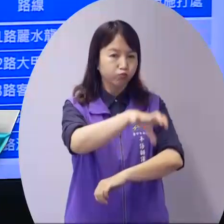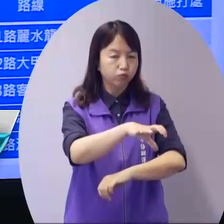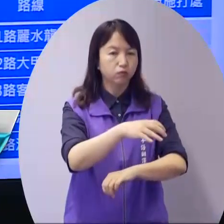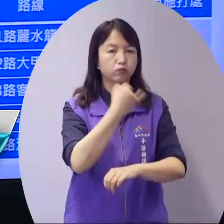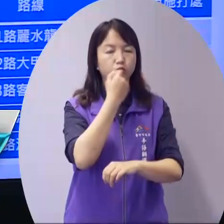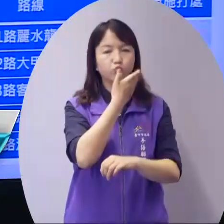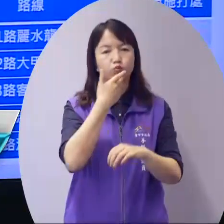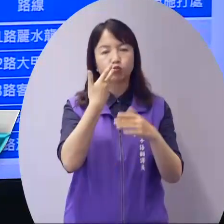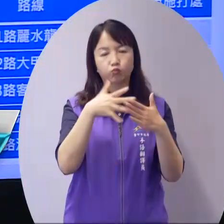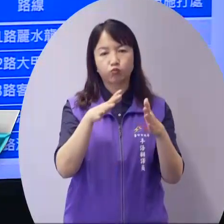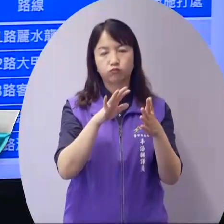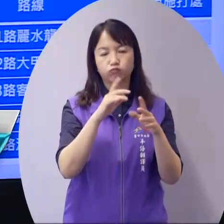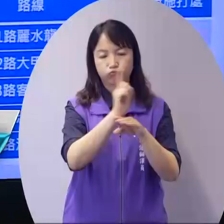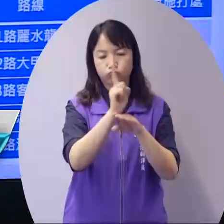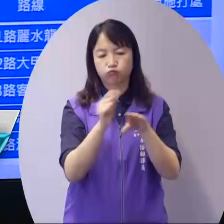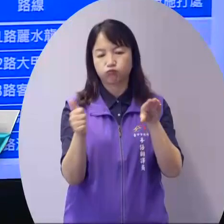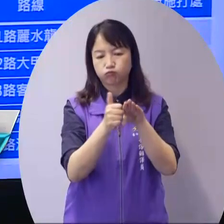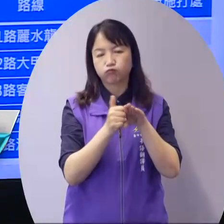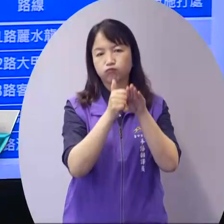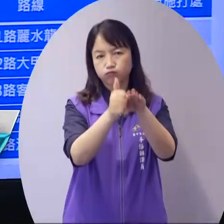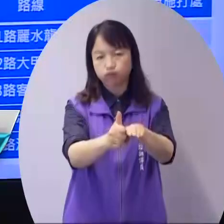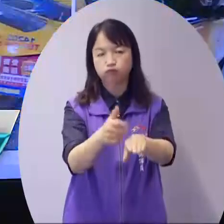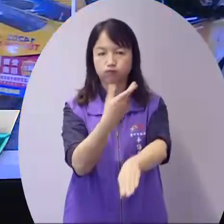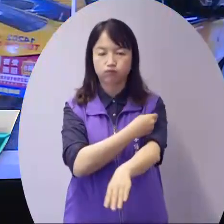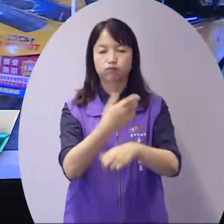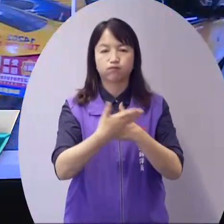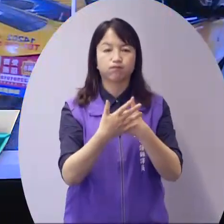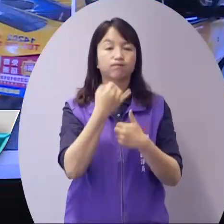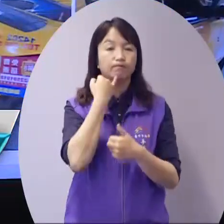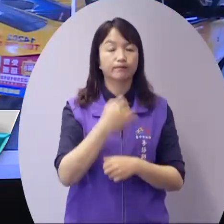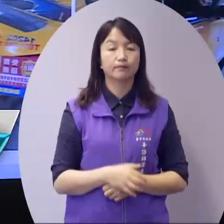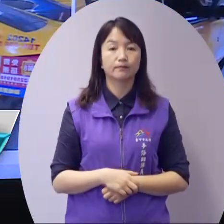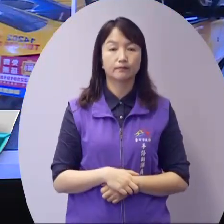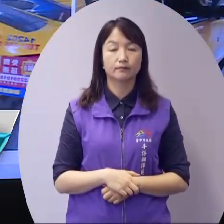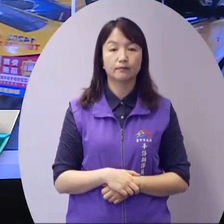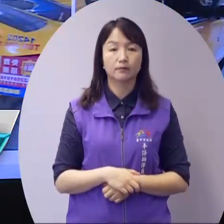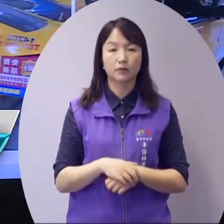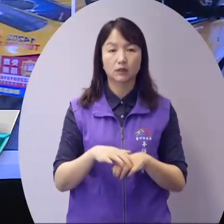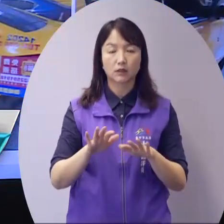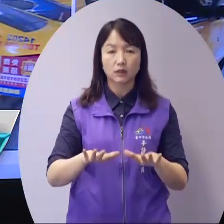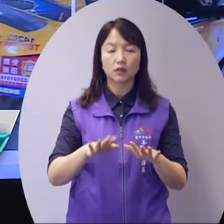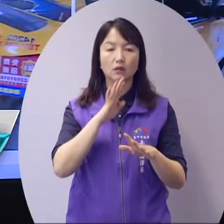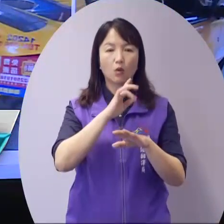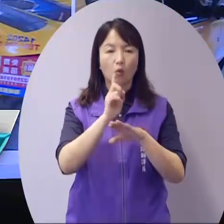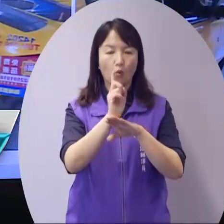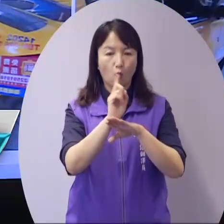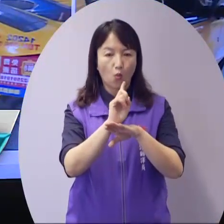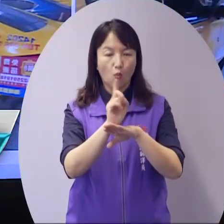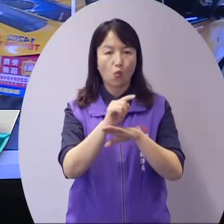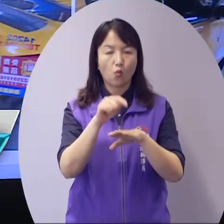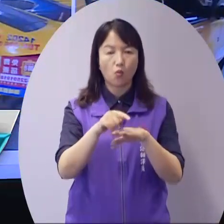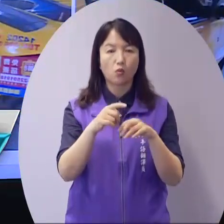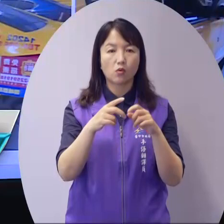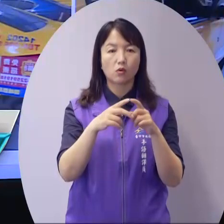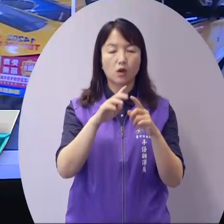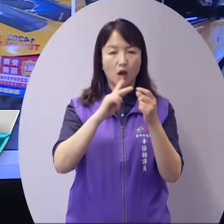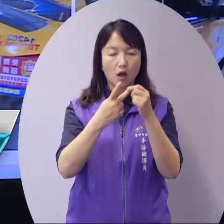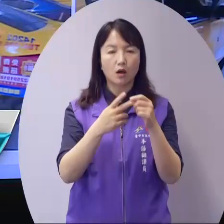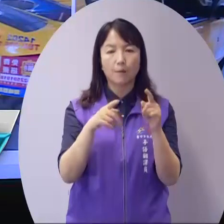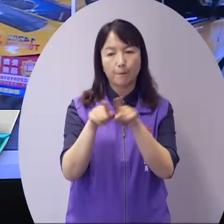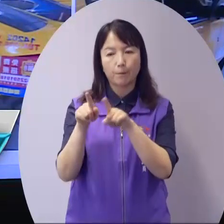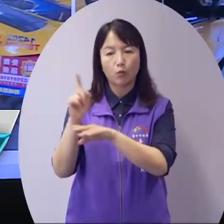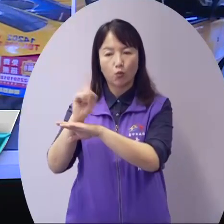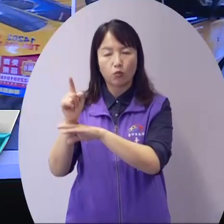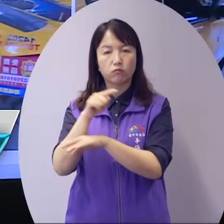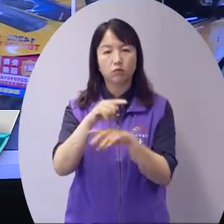用小黄公车前往打疫苗。下一页。那当然最基本的小黄公车，我想跟所有计程车公共运